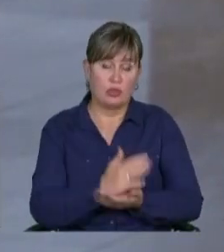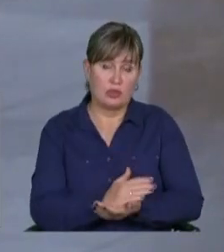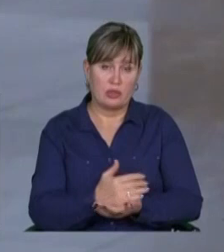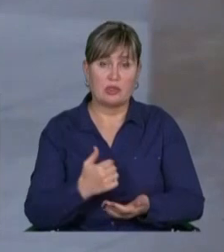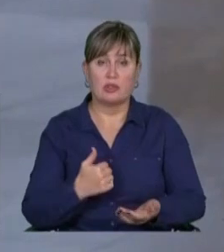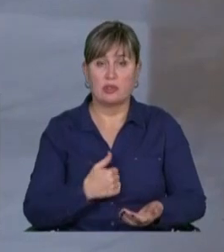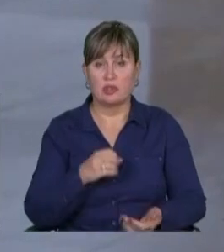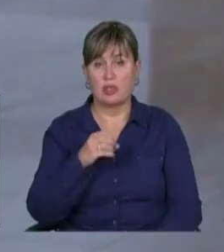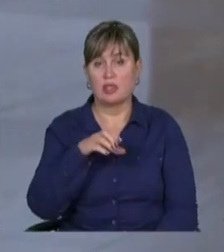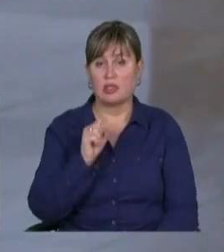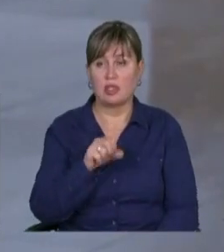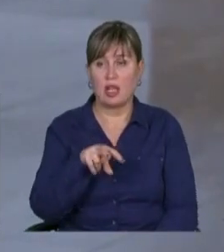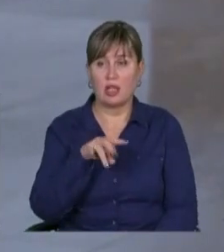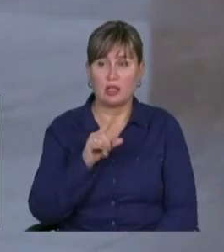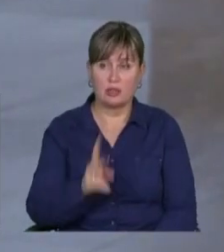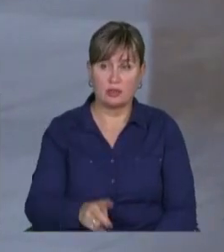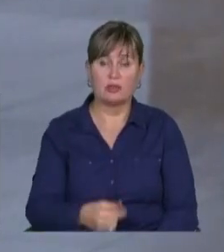Бизнес». Налогоплательщик